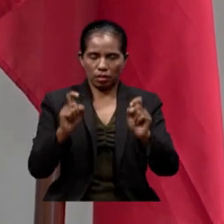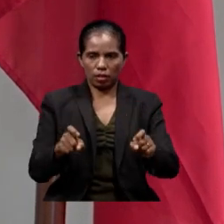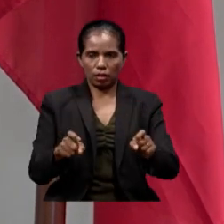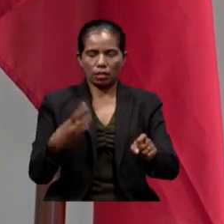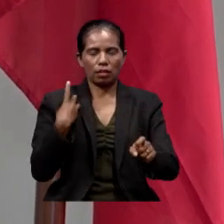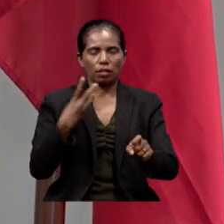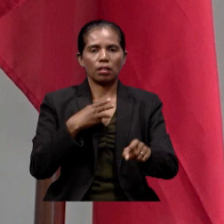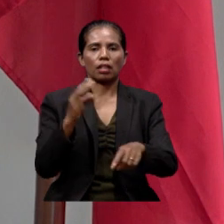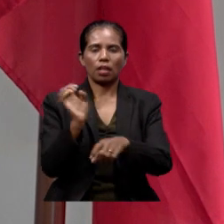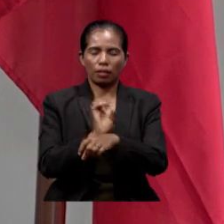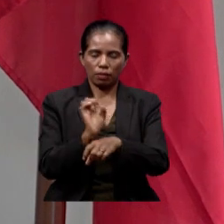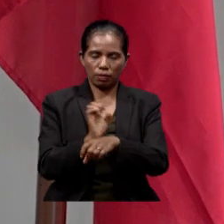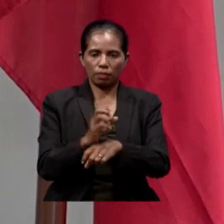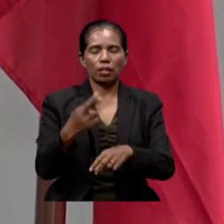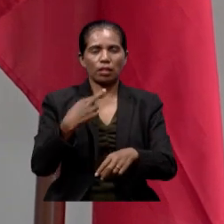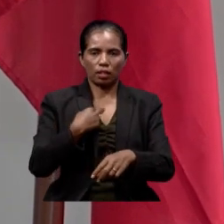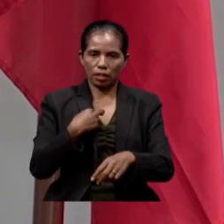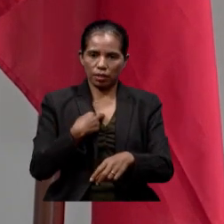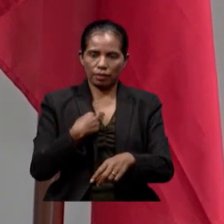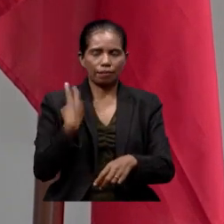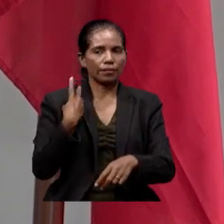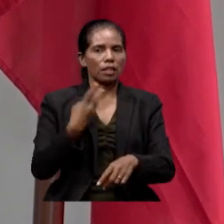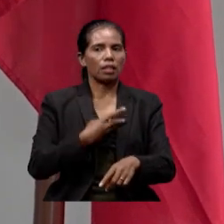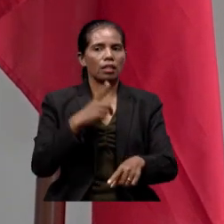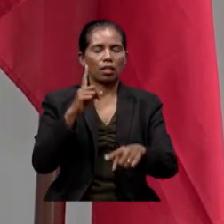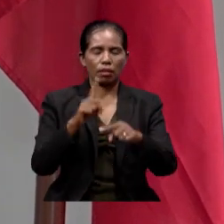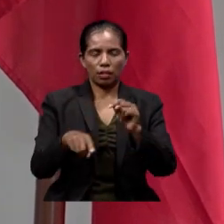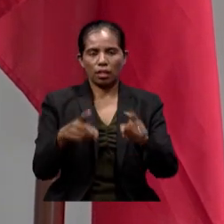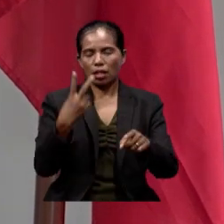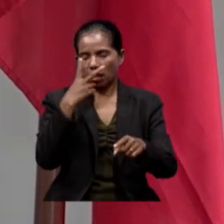ekonomi asa de ekonomi. Ita la bele sai broker.